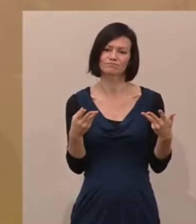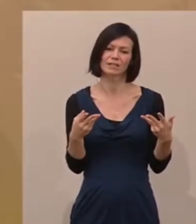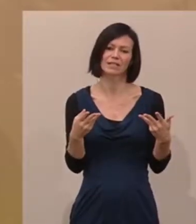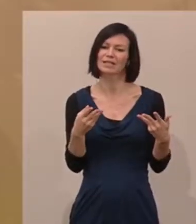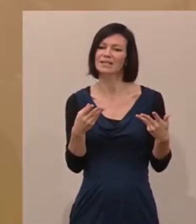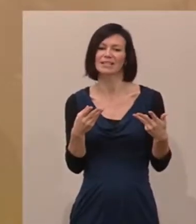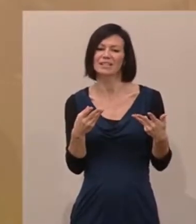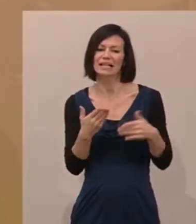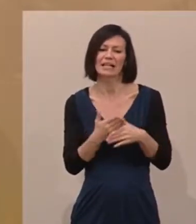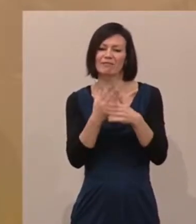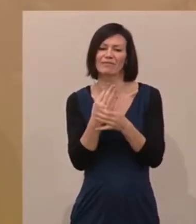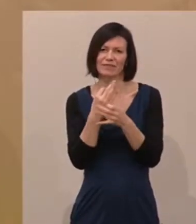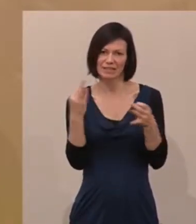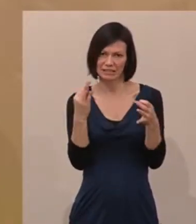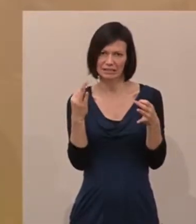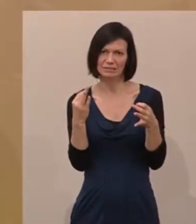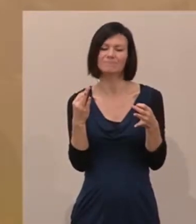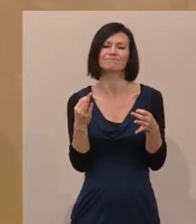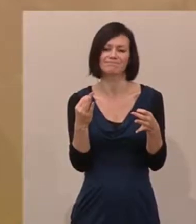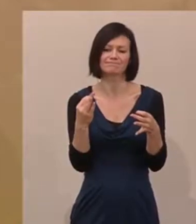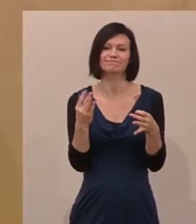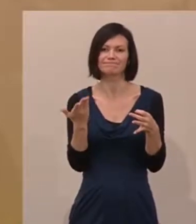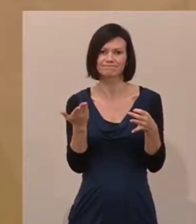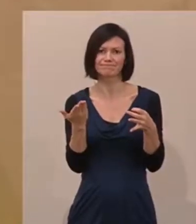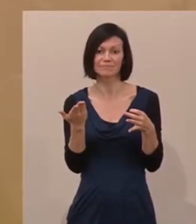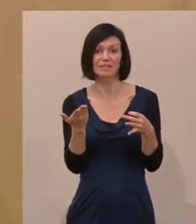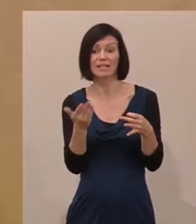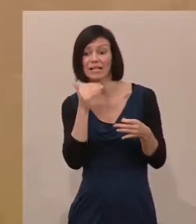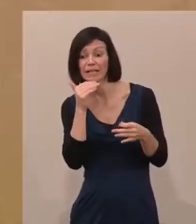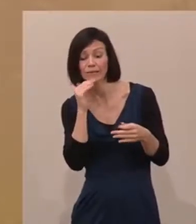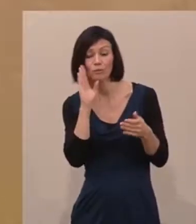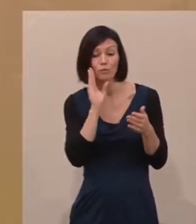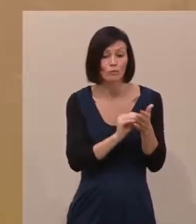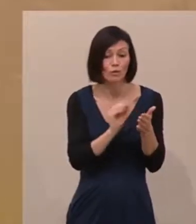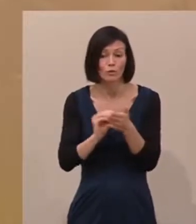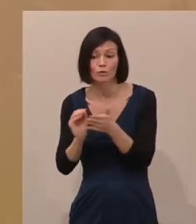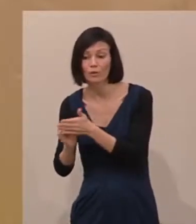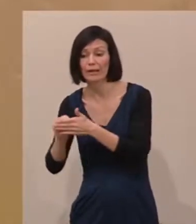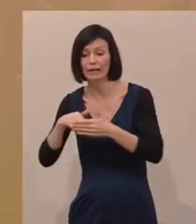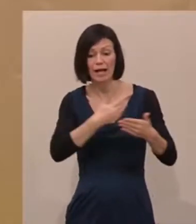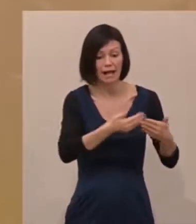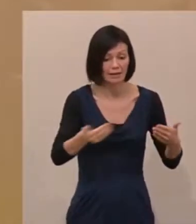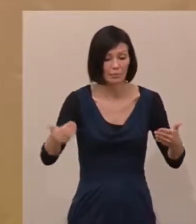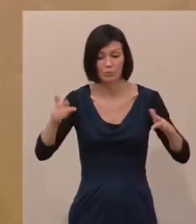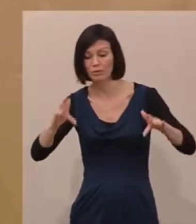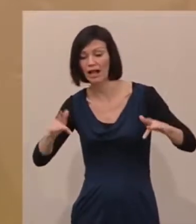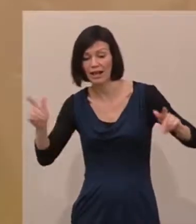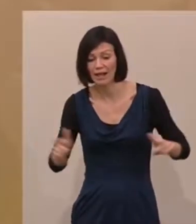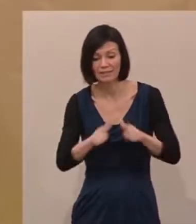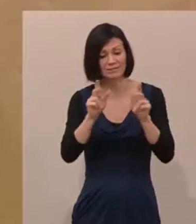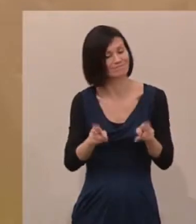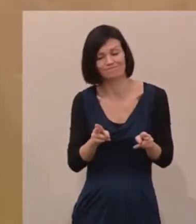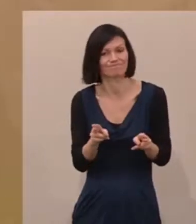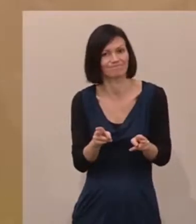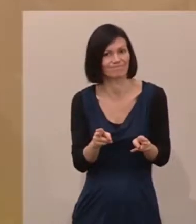kein Beitrag, das ein ausreichendes Angebot an leistbaren Wohnungen garantiert.